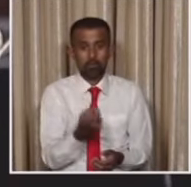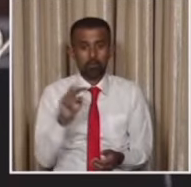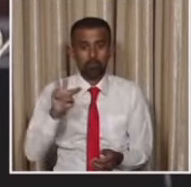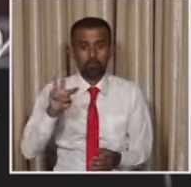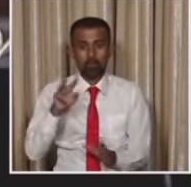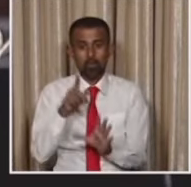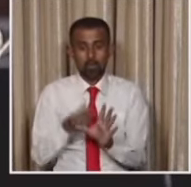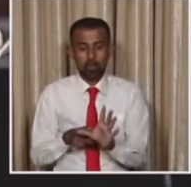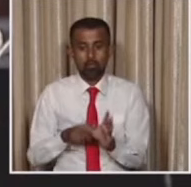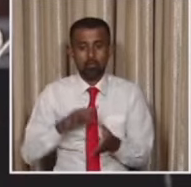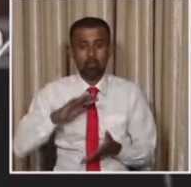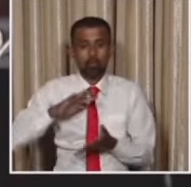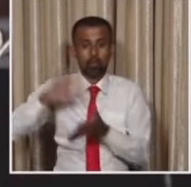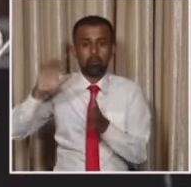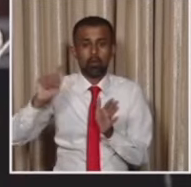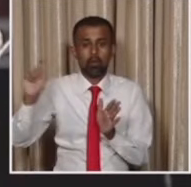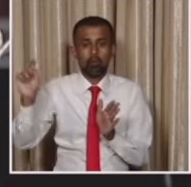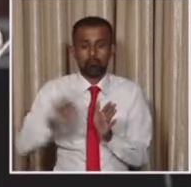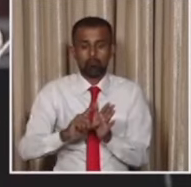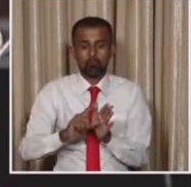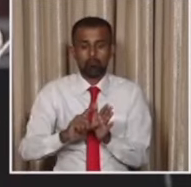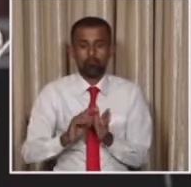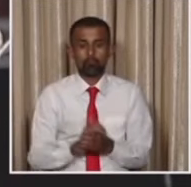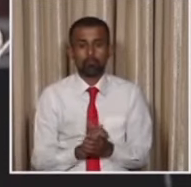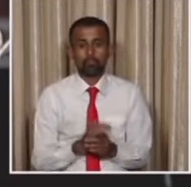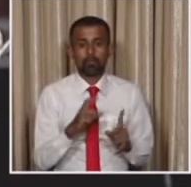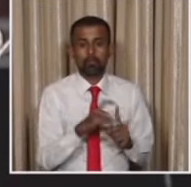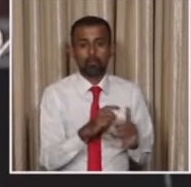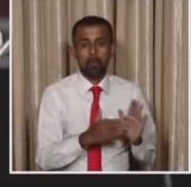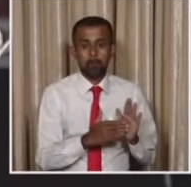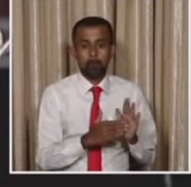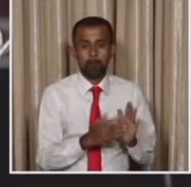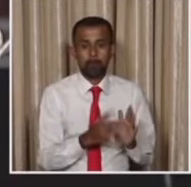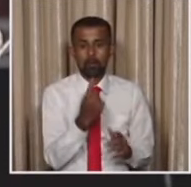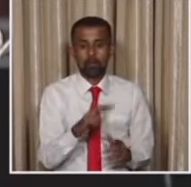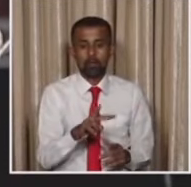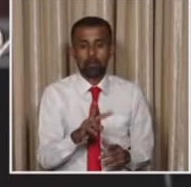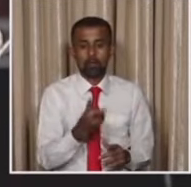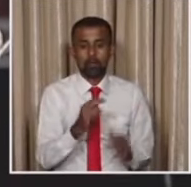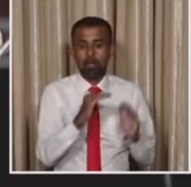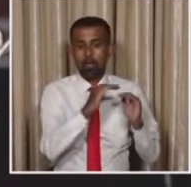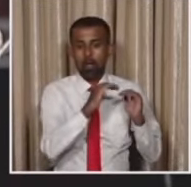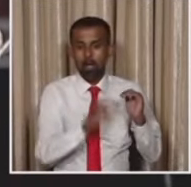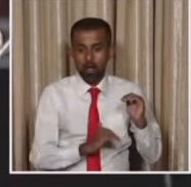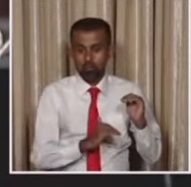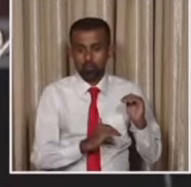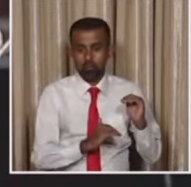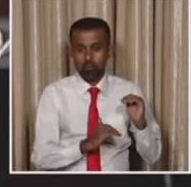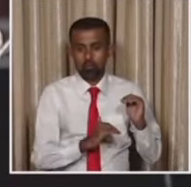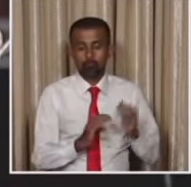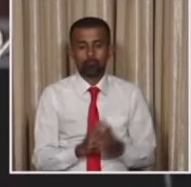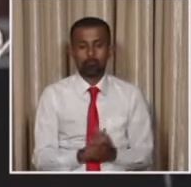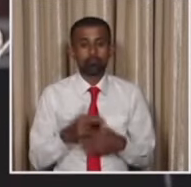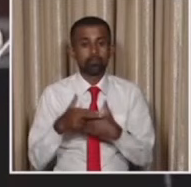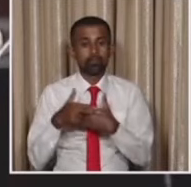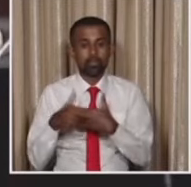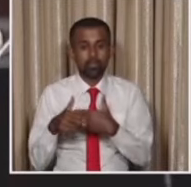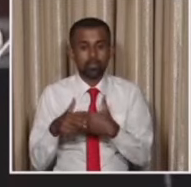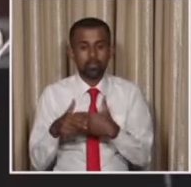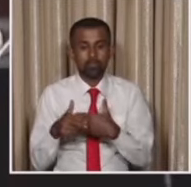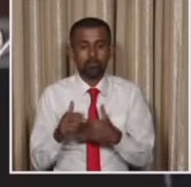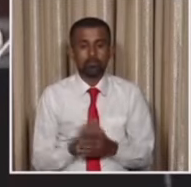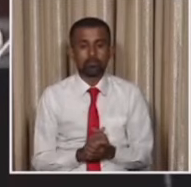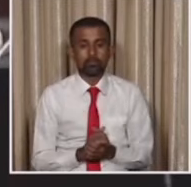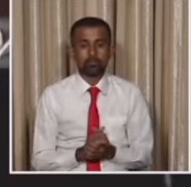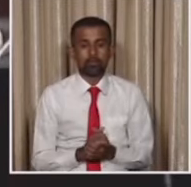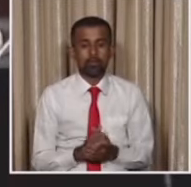2023දී අපනයන ආදායම ඩොලර් මිලියන 1200කින් අඩුයි. ඒකට හේතු වෙලා තියෙන්නේ